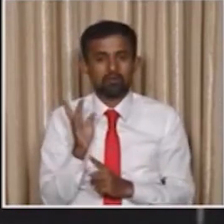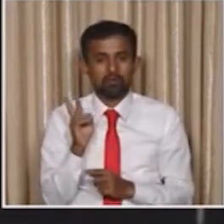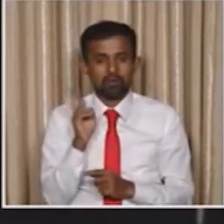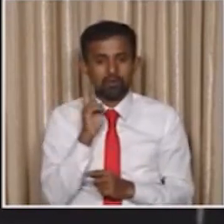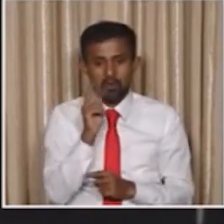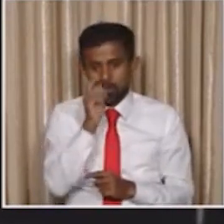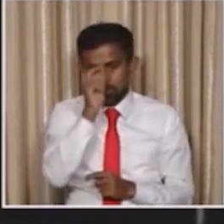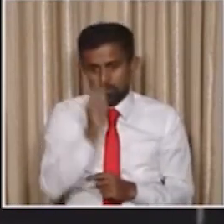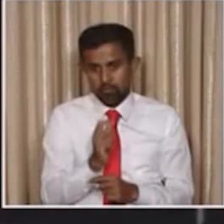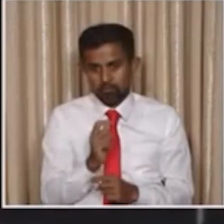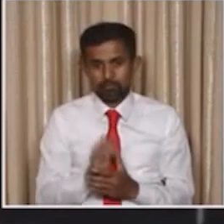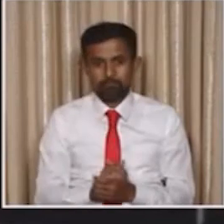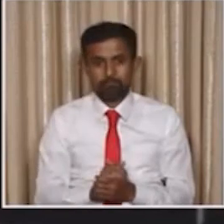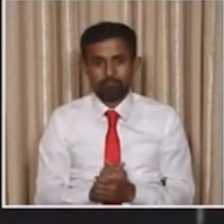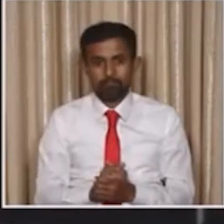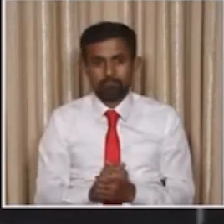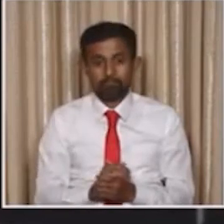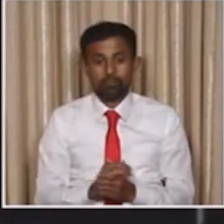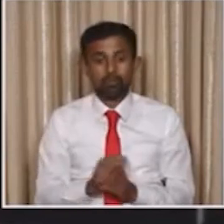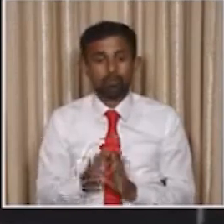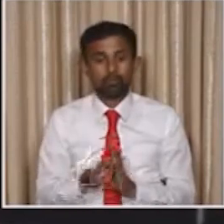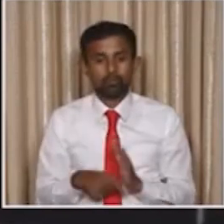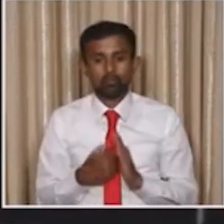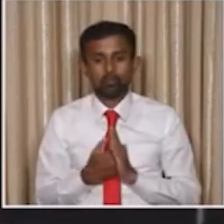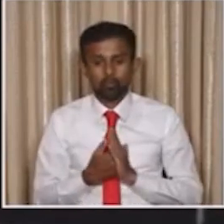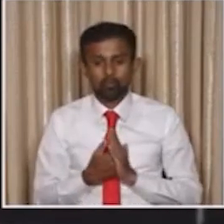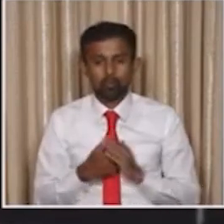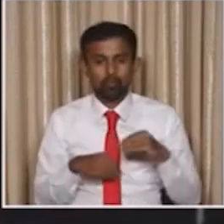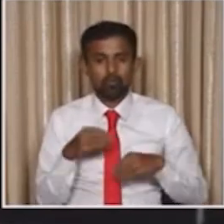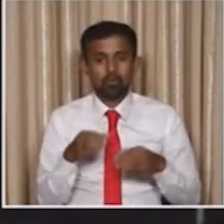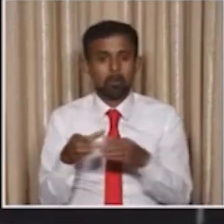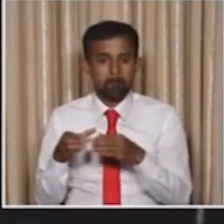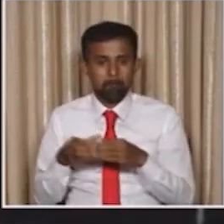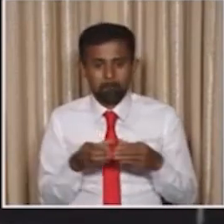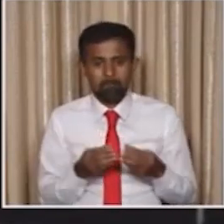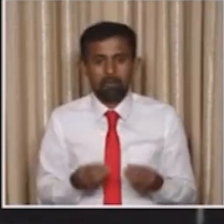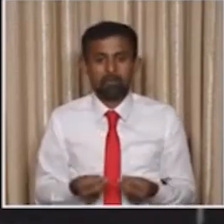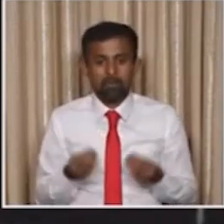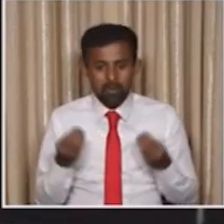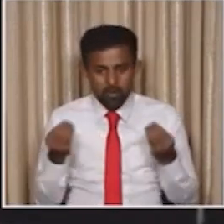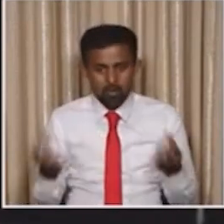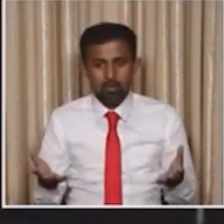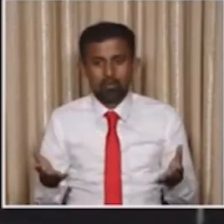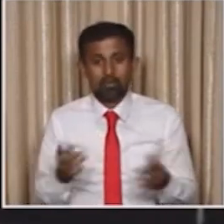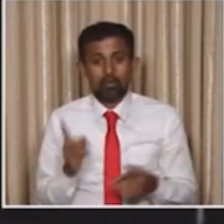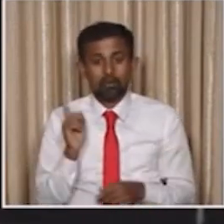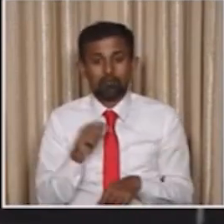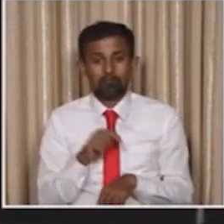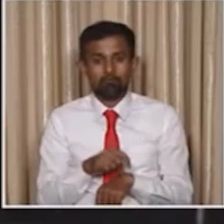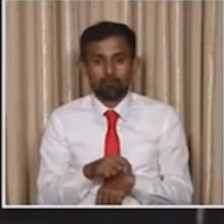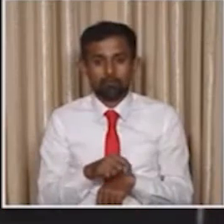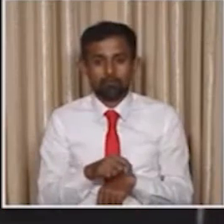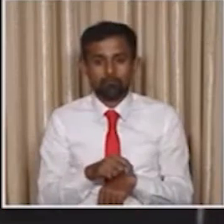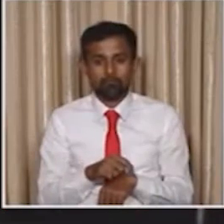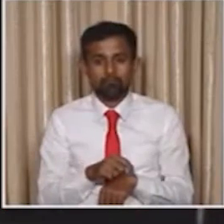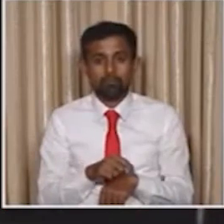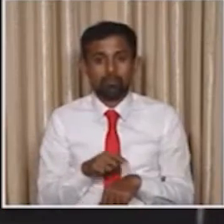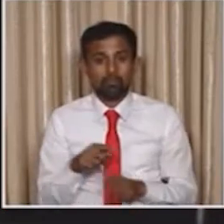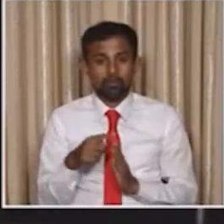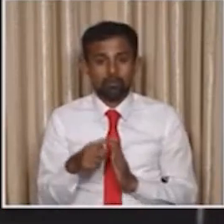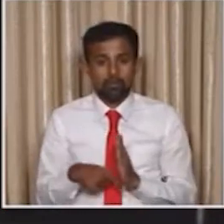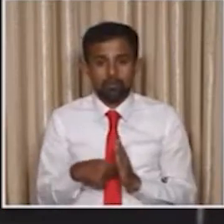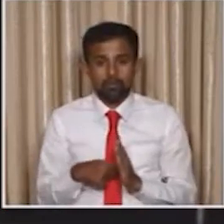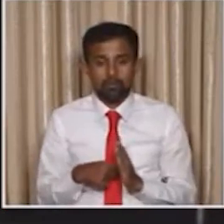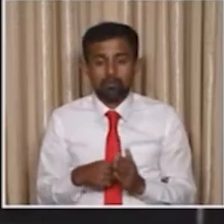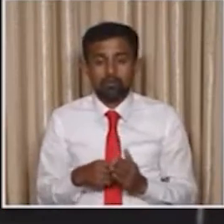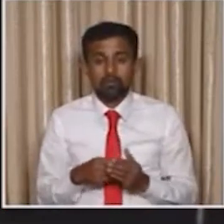ජනාධිපතිතුමා. අත වශයෙන් එතුමාට ජාතියේ ගෞරවය සියලු දේශපාලන පක්ෂවල හිමි වෙන්න ඕන. එවැනි අවස්ථාවක මේ රට